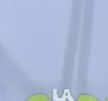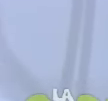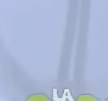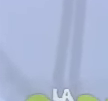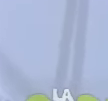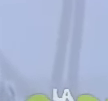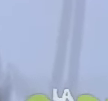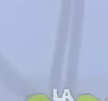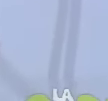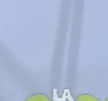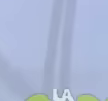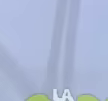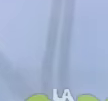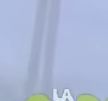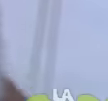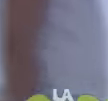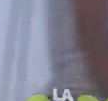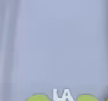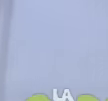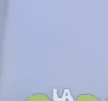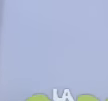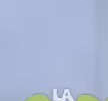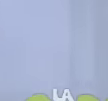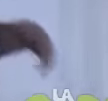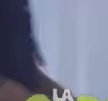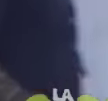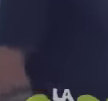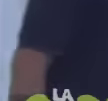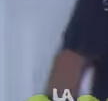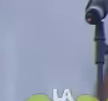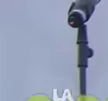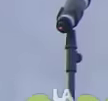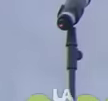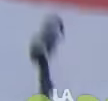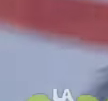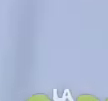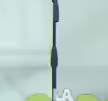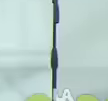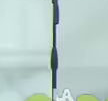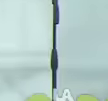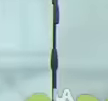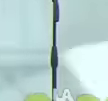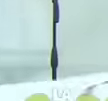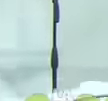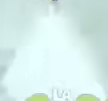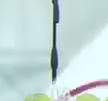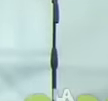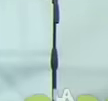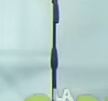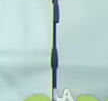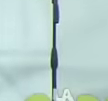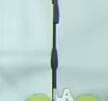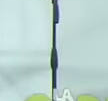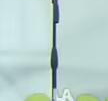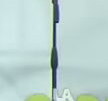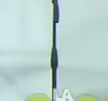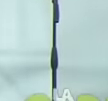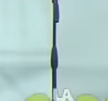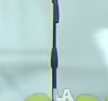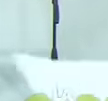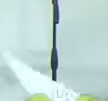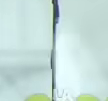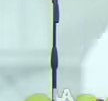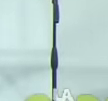qui senza contributo del partito, senza che si siano stati organizzati i pullman pagati dal movimento. Siete qui con i